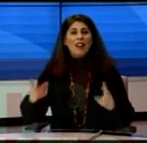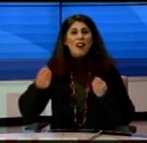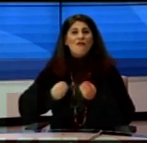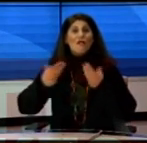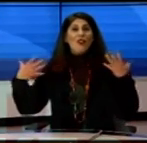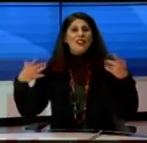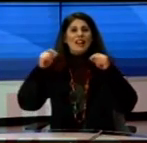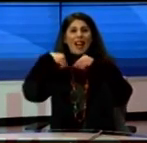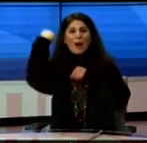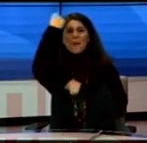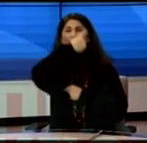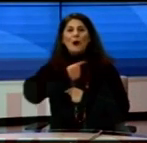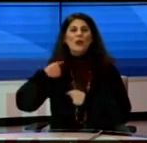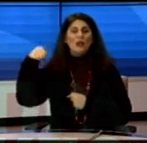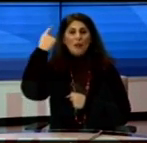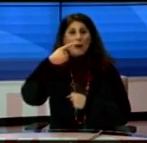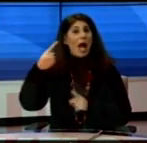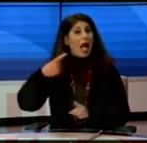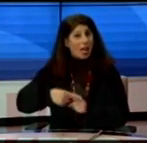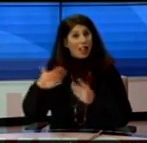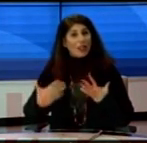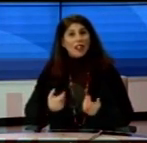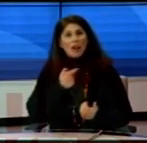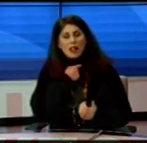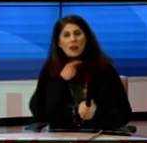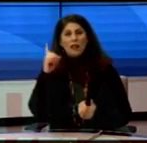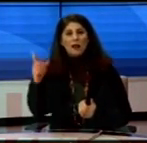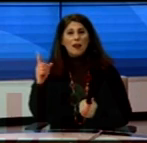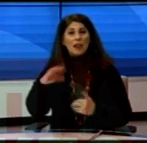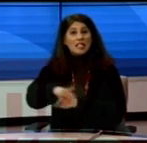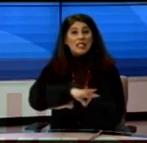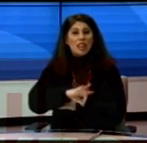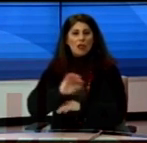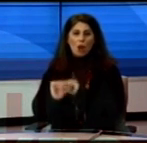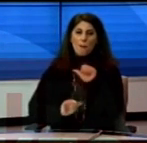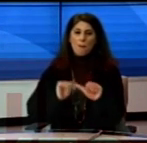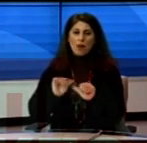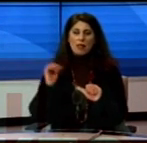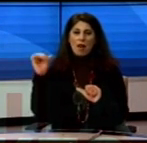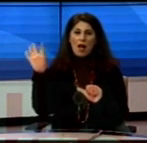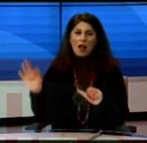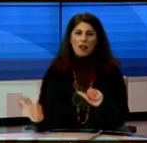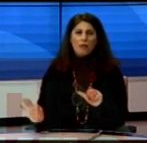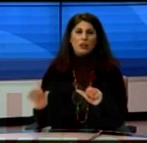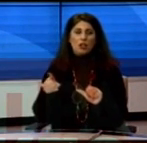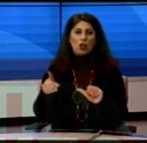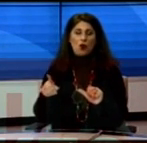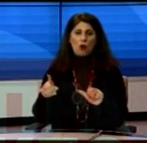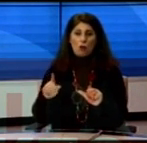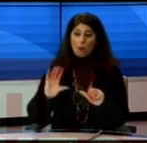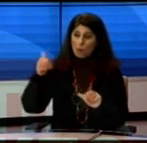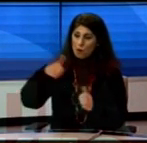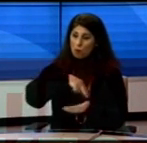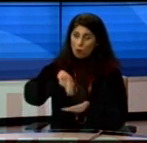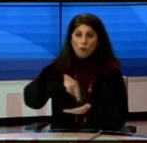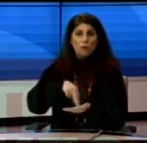φωτεινά πρόσωπα. Γιατί η Ελλάδα έχει ανάγκη από ένα σχέδιο μεταρρυθμιστικό με πρωταγωνιστή τις παραγωγικές δυνάμεις